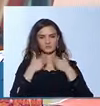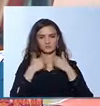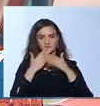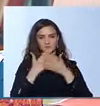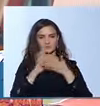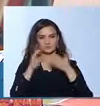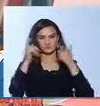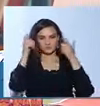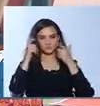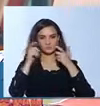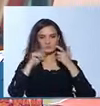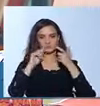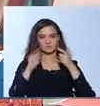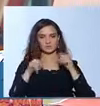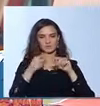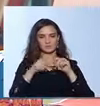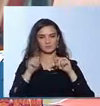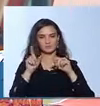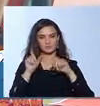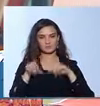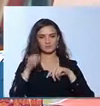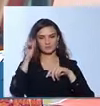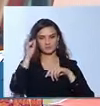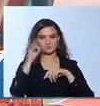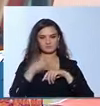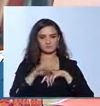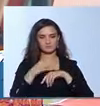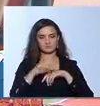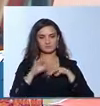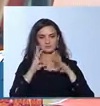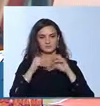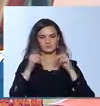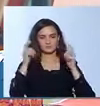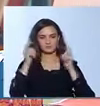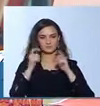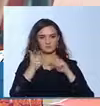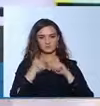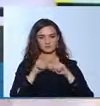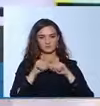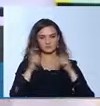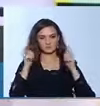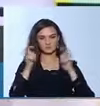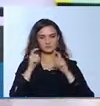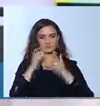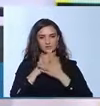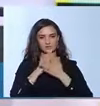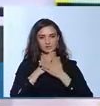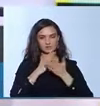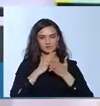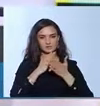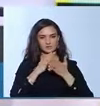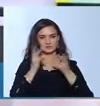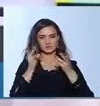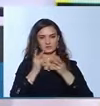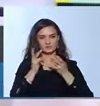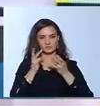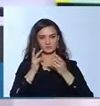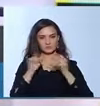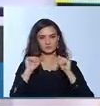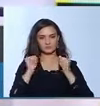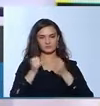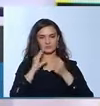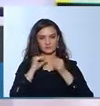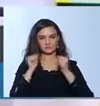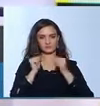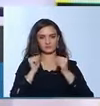არა ქუდი ბრალდებული იმაში, რომ ადამიანს ცვივა? ქუდზე მოგახსენებთ ცალსახად, ქუდი არის საჭირო სამთარში,